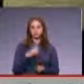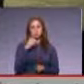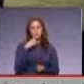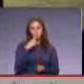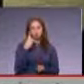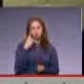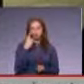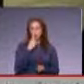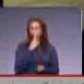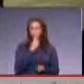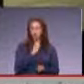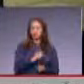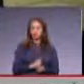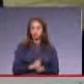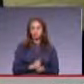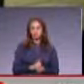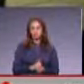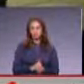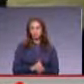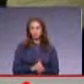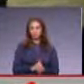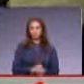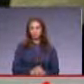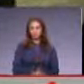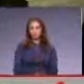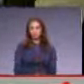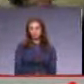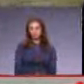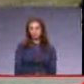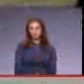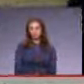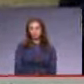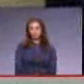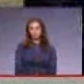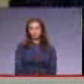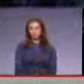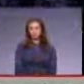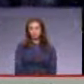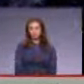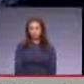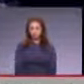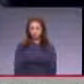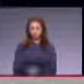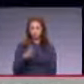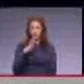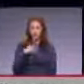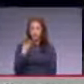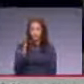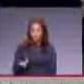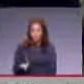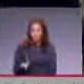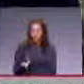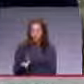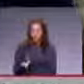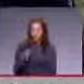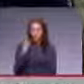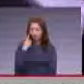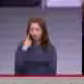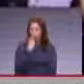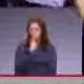لنا عليه. الله يخليك. الله يخليك. يلا انت كنت طلبتي حاجه تانية كمان؟ احنا برضه